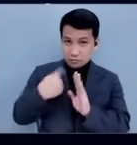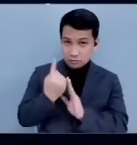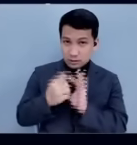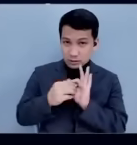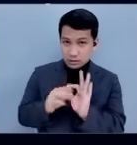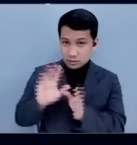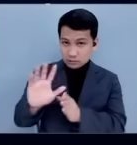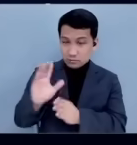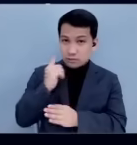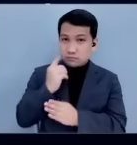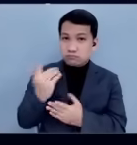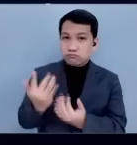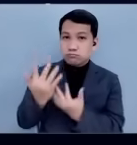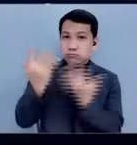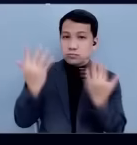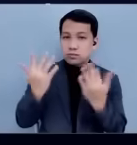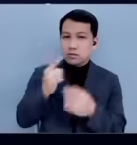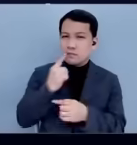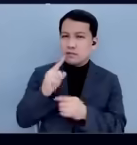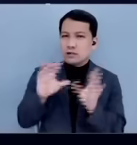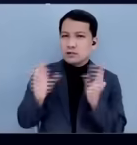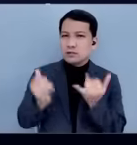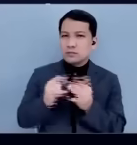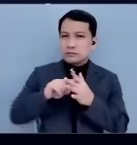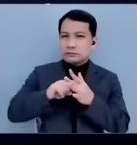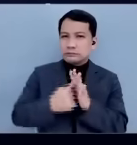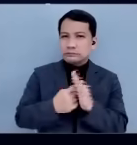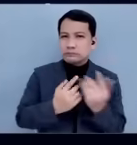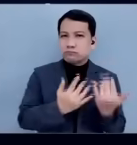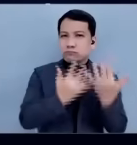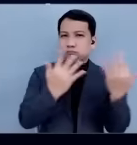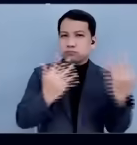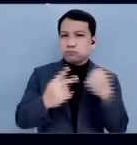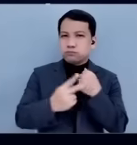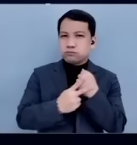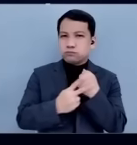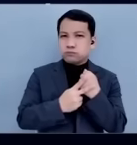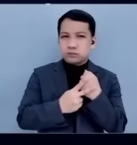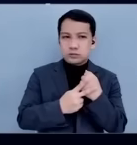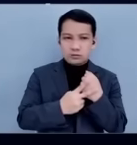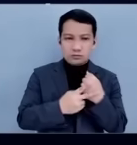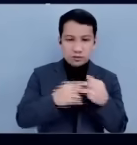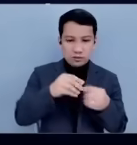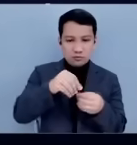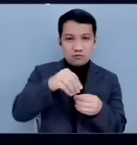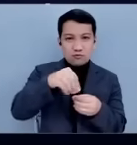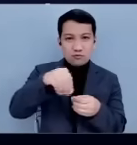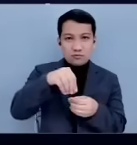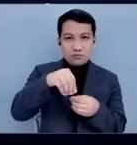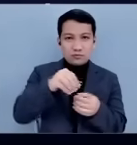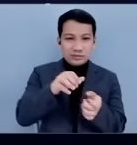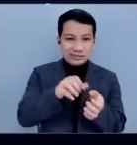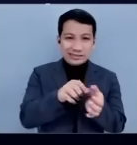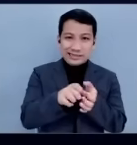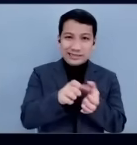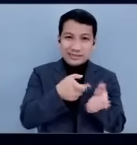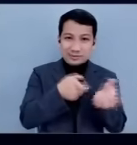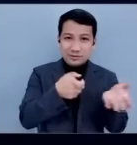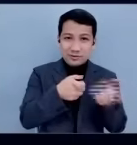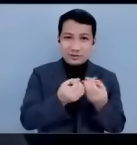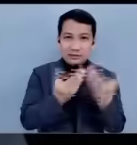bumbero. Ayon sa kumpanya, nagsimula ang sunog sa imbakan ng mga pulbura. Patuloy pa itong iniimbestigahan ng Bureau of Fire